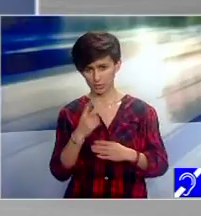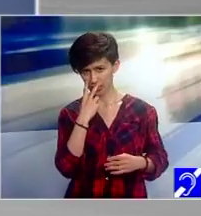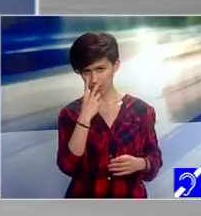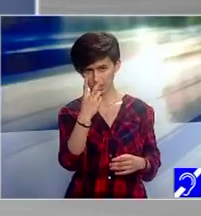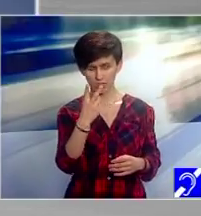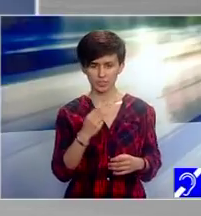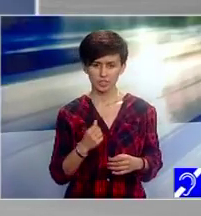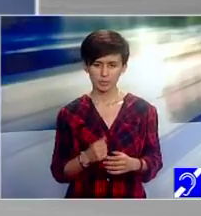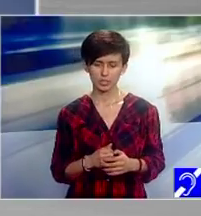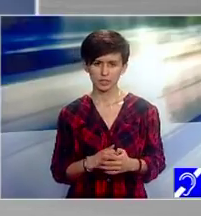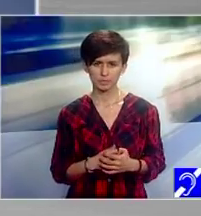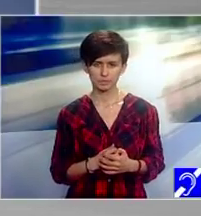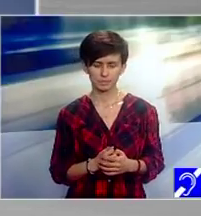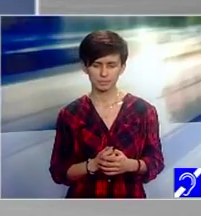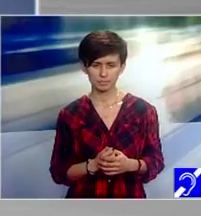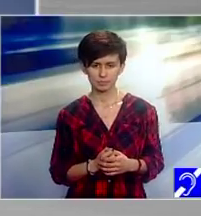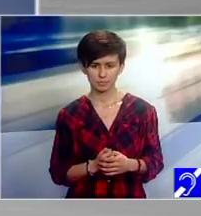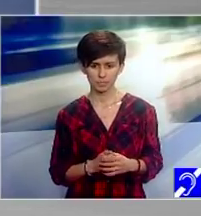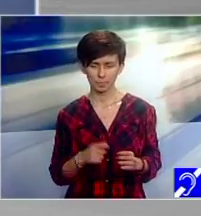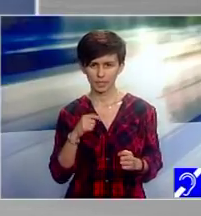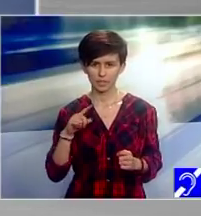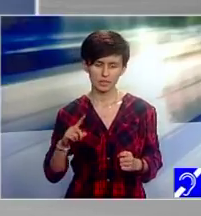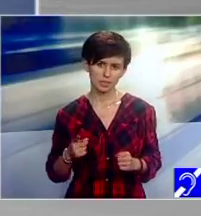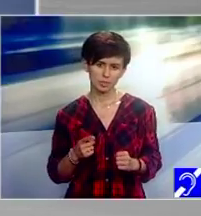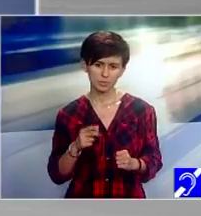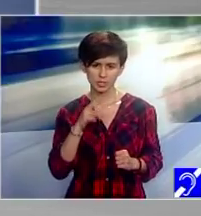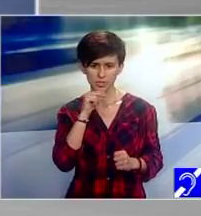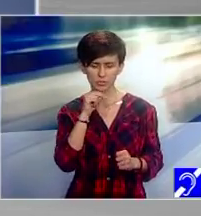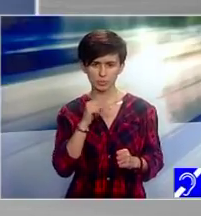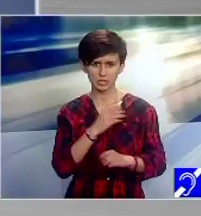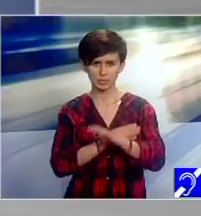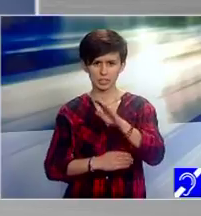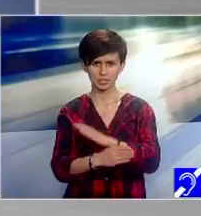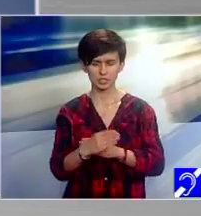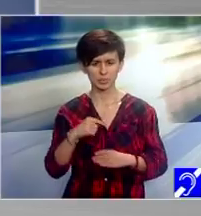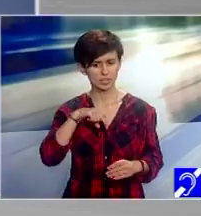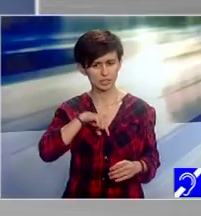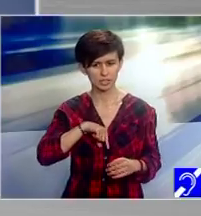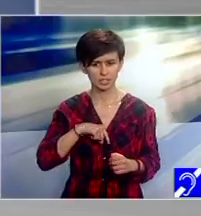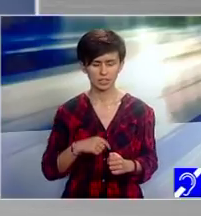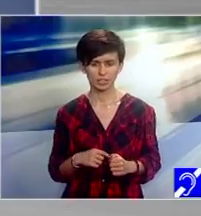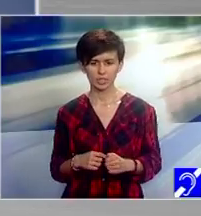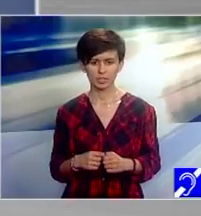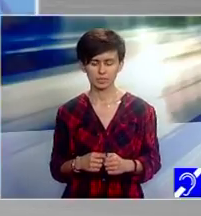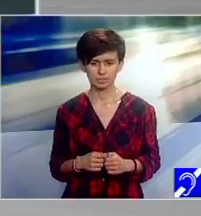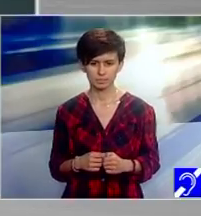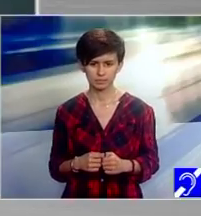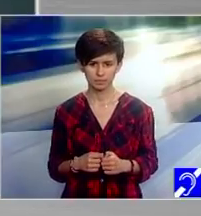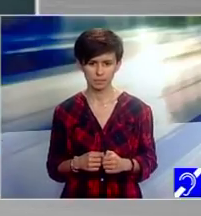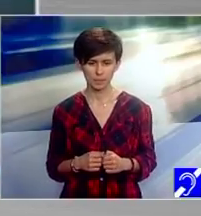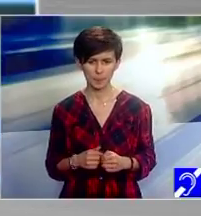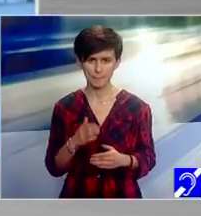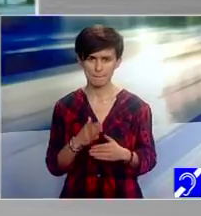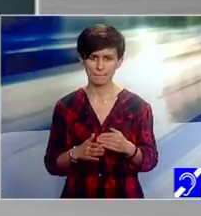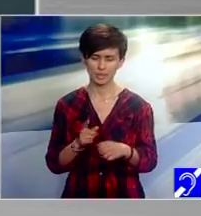ceva exterior. Putem vorbi despre dizabilități interioare. Da, așa e. În ultimul minut